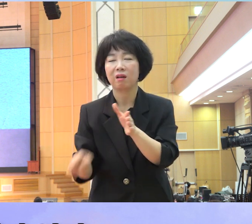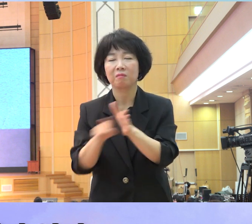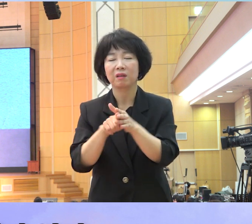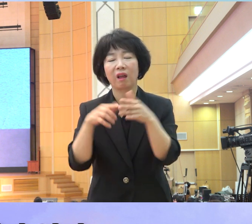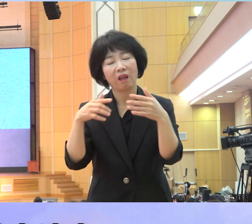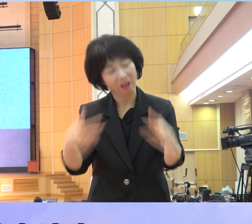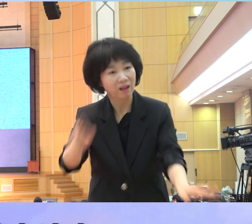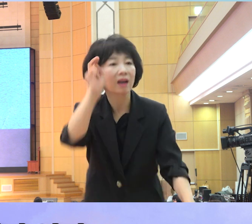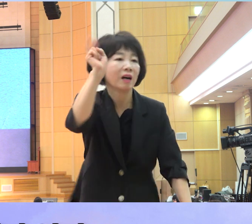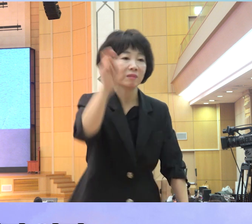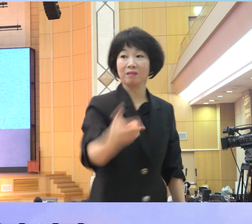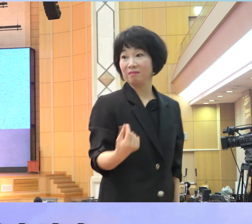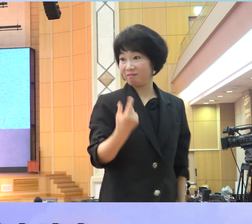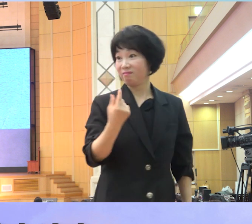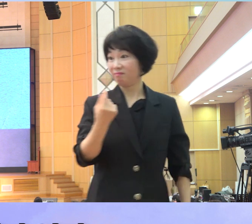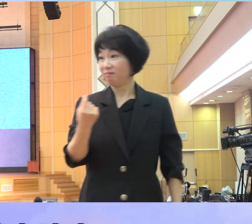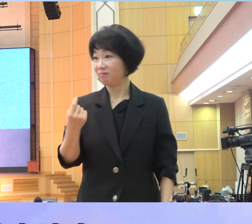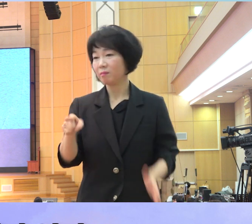연약해지면 두려워지는 거고요.